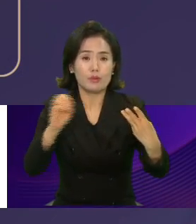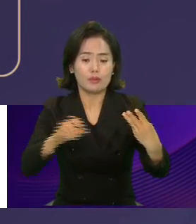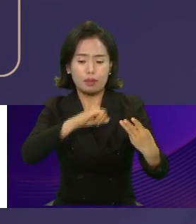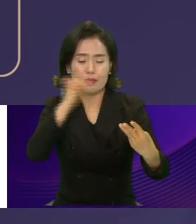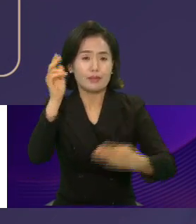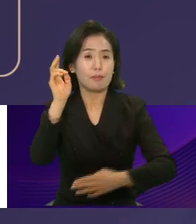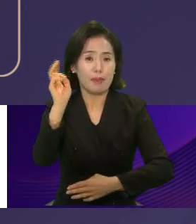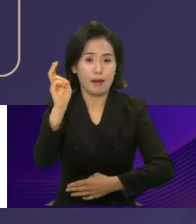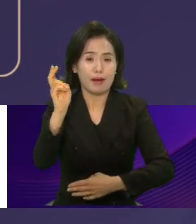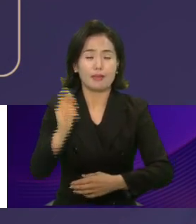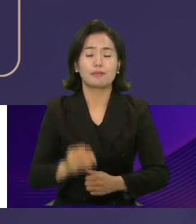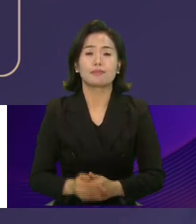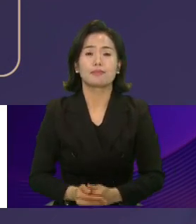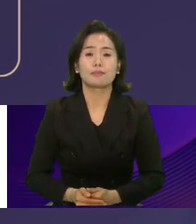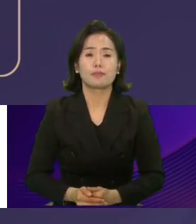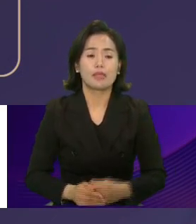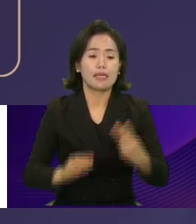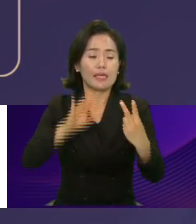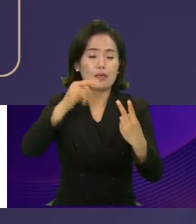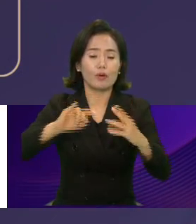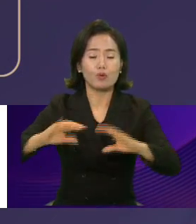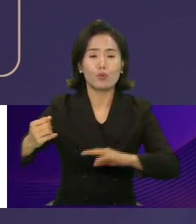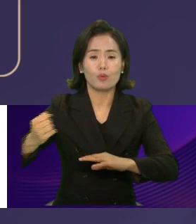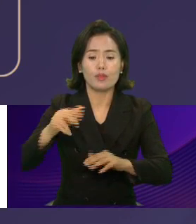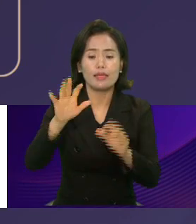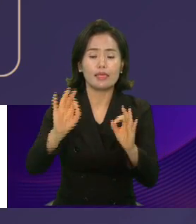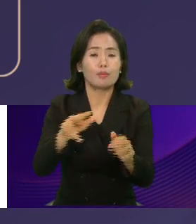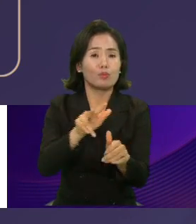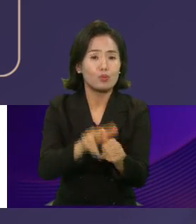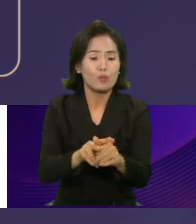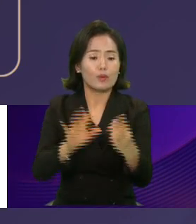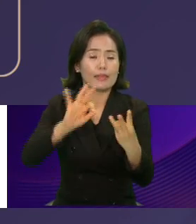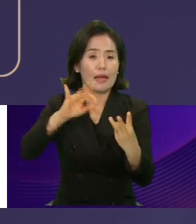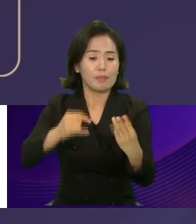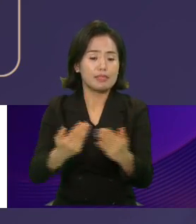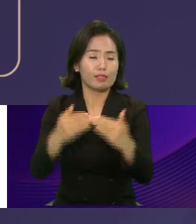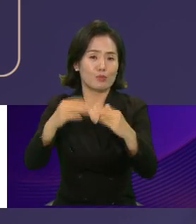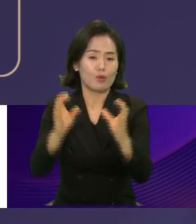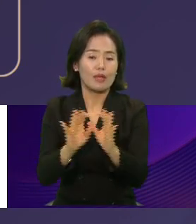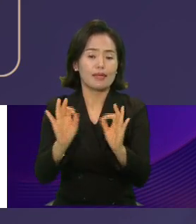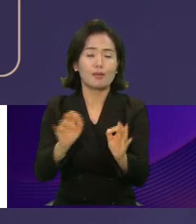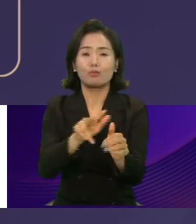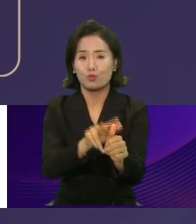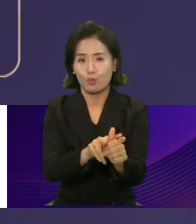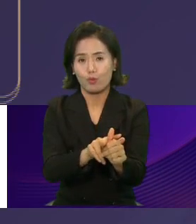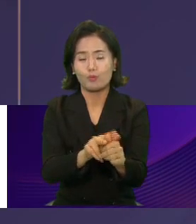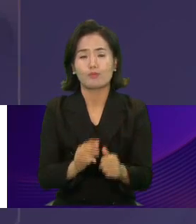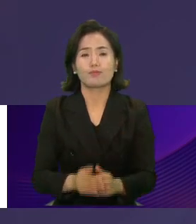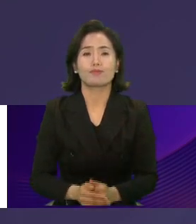당선이 확실시 되고 있습니다. 2위는 국민의힘 김정명 후보, 3위는 진보당 김주업 후보입니다.